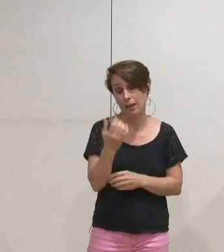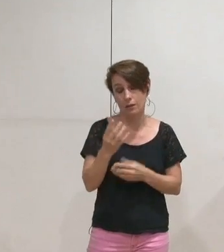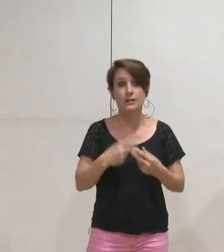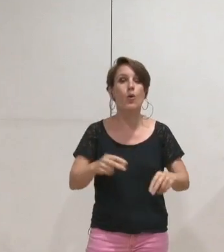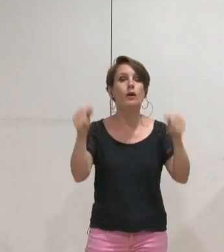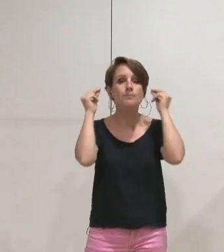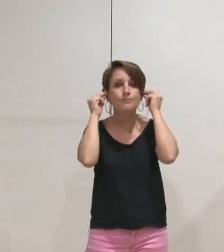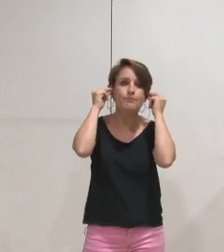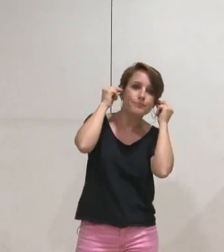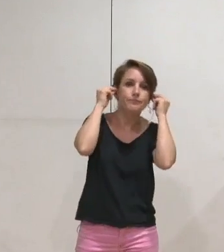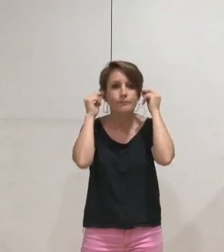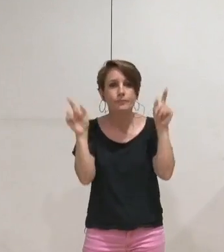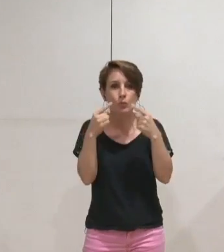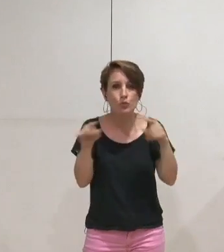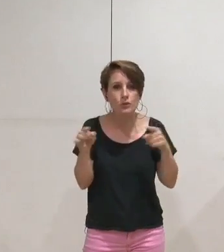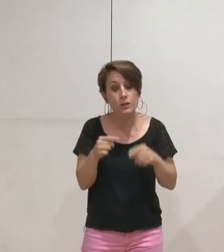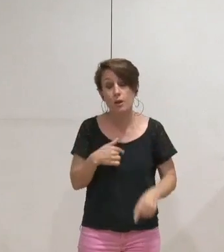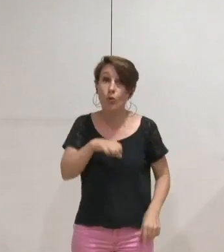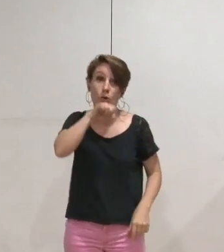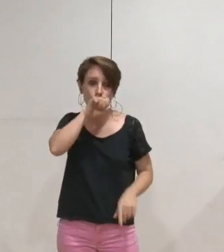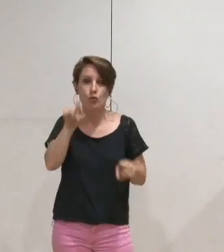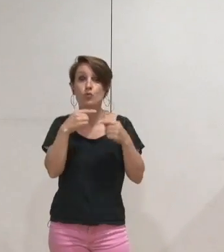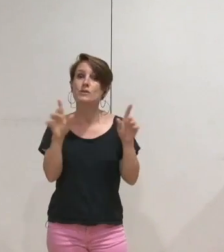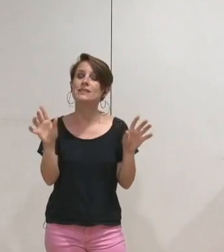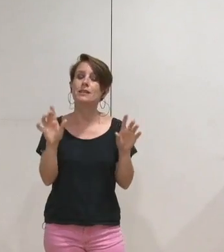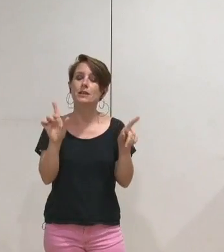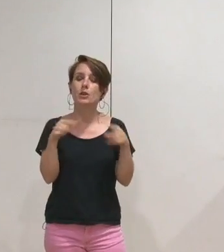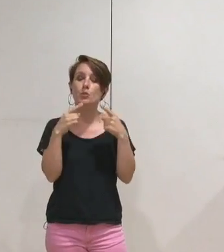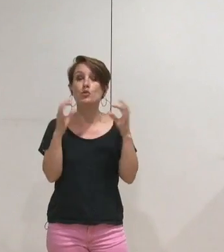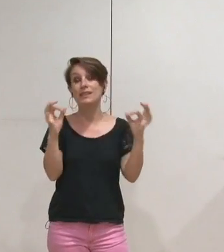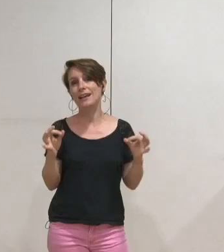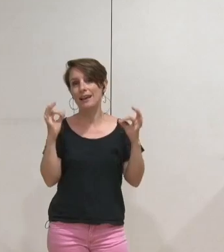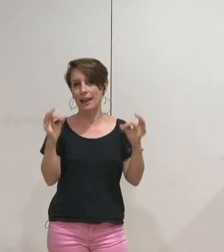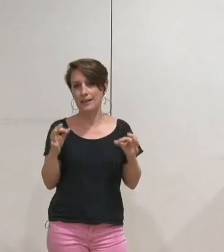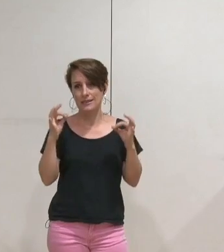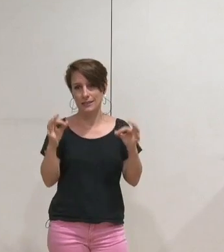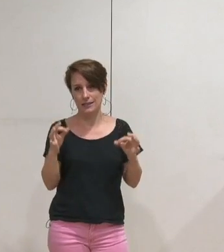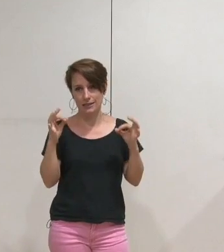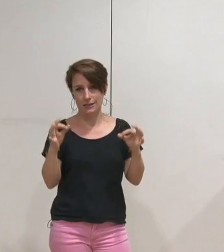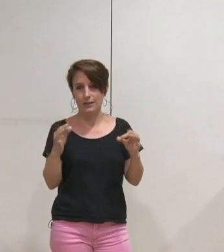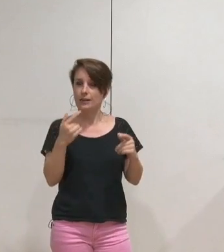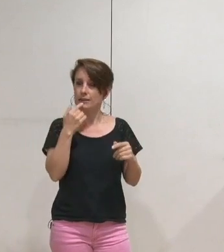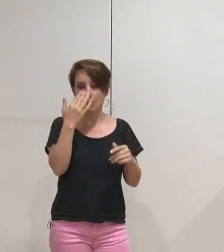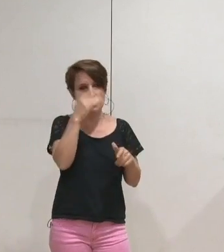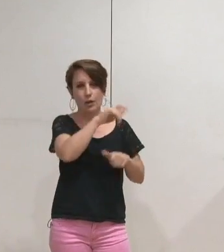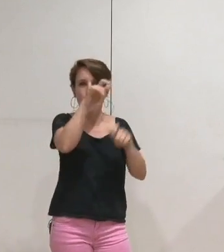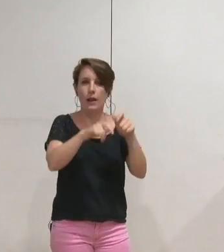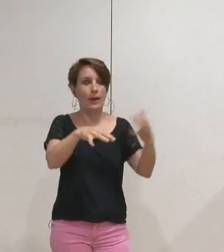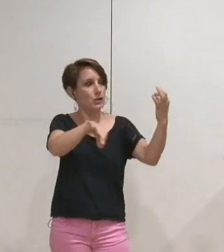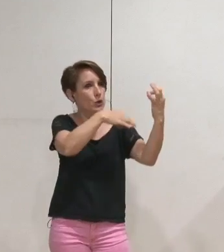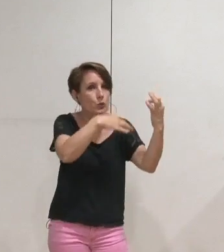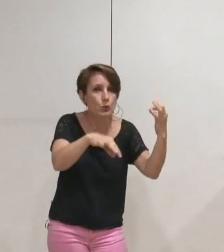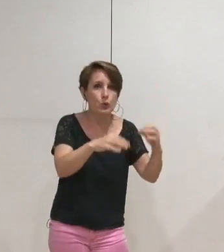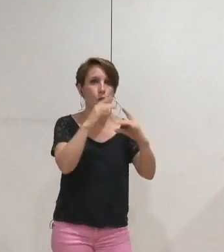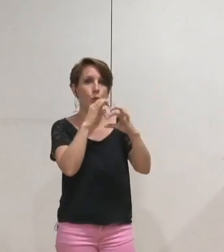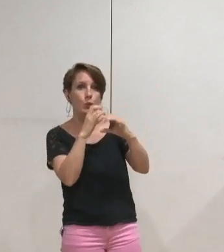peu de musique classique vous savez tous très bien que ceux qui jouent derrière les pavillons dé corps des trompettes ou des trombones même